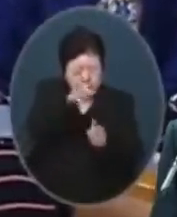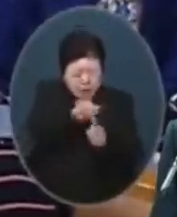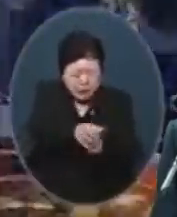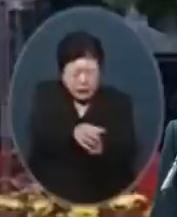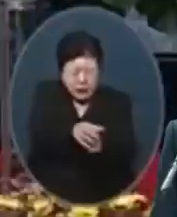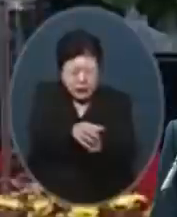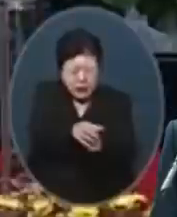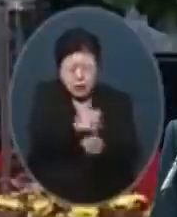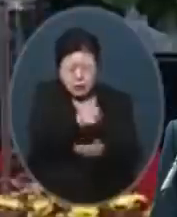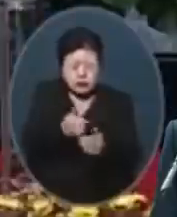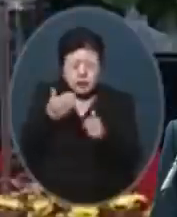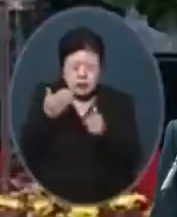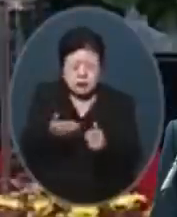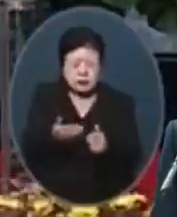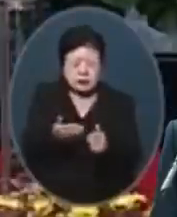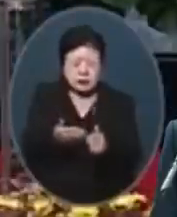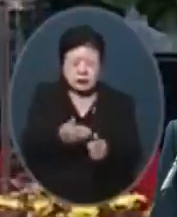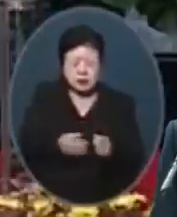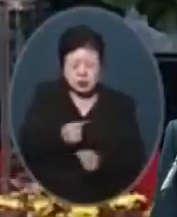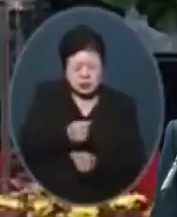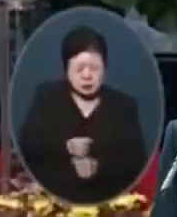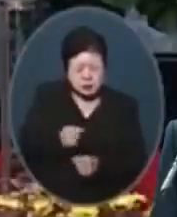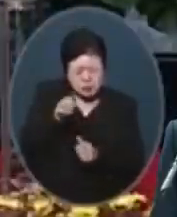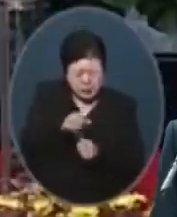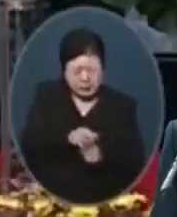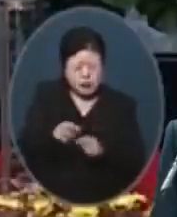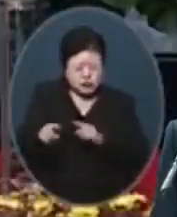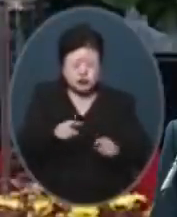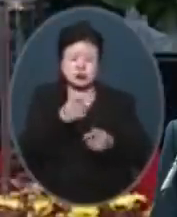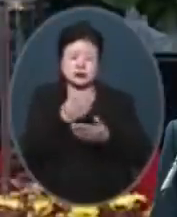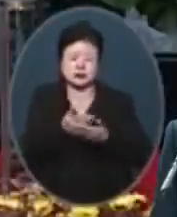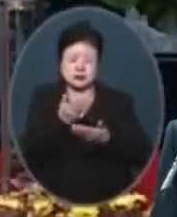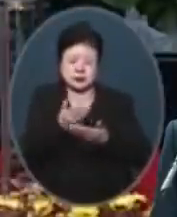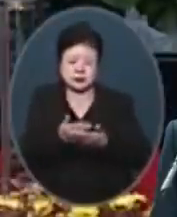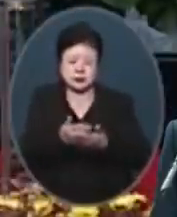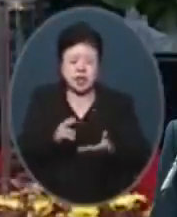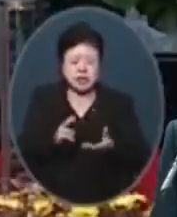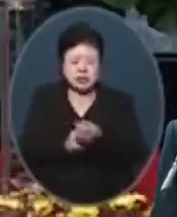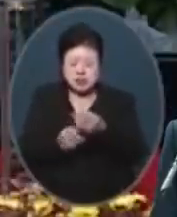맡깁니다. 주님께서 무거운 짐을 맡아주시옵소서.